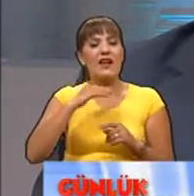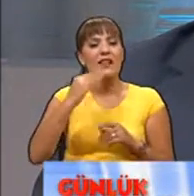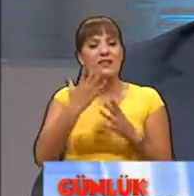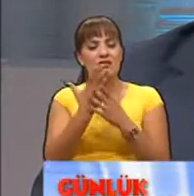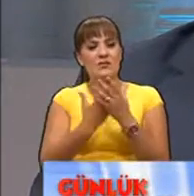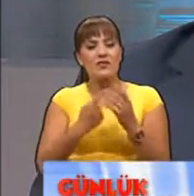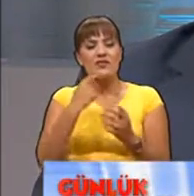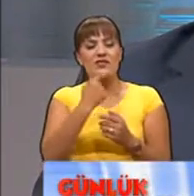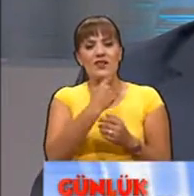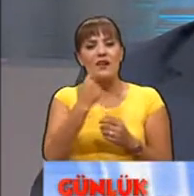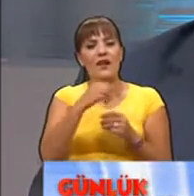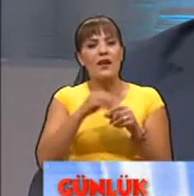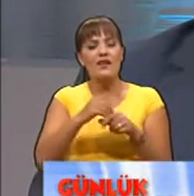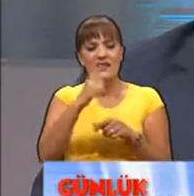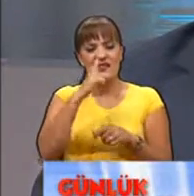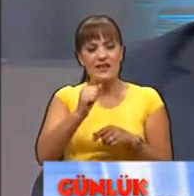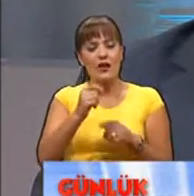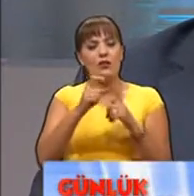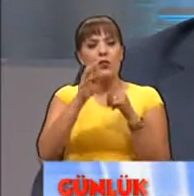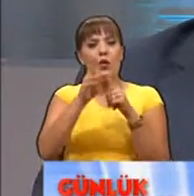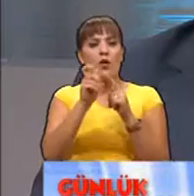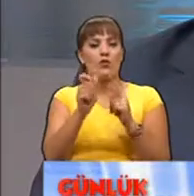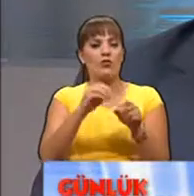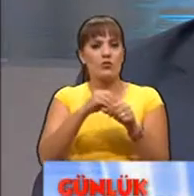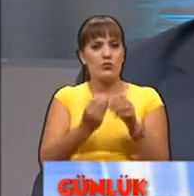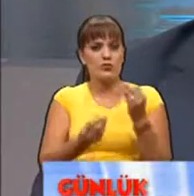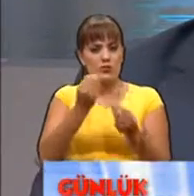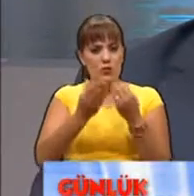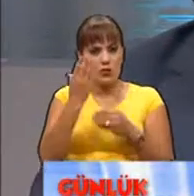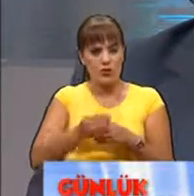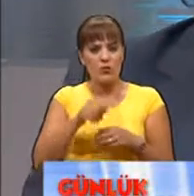çekilmelerine, çevresindeki sert dokuların çekilmelerine sebep oluyor. Ama